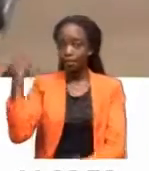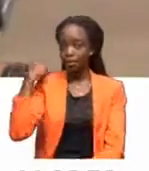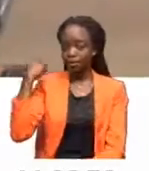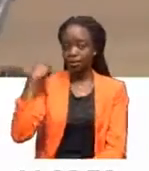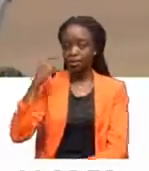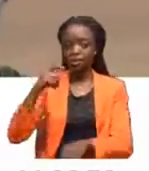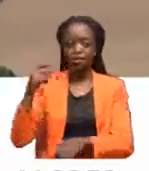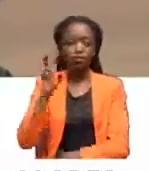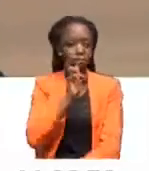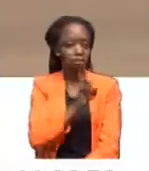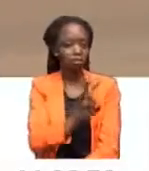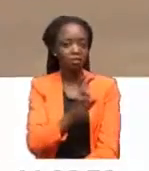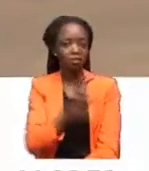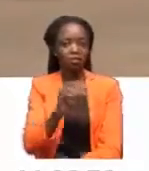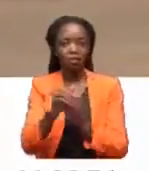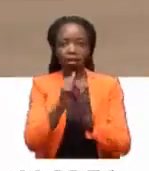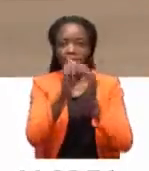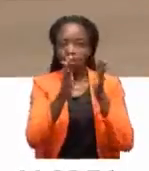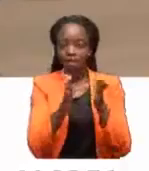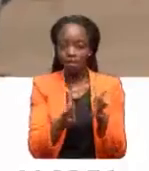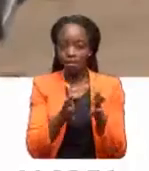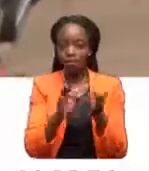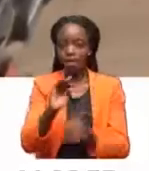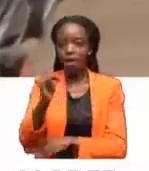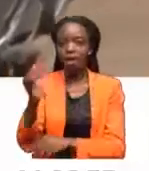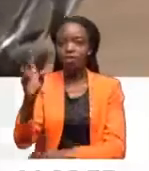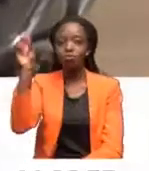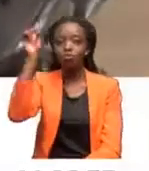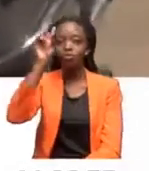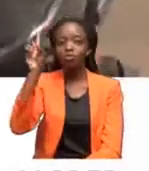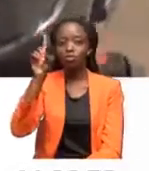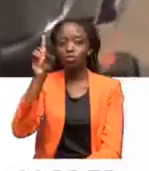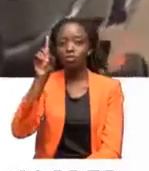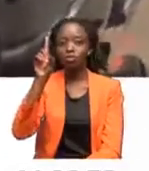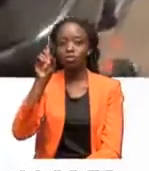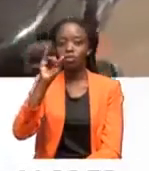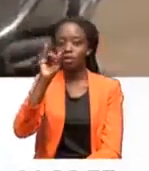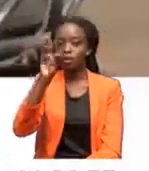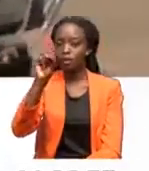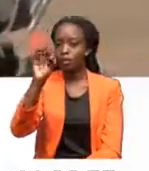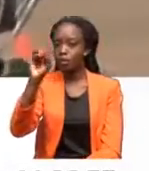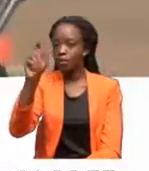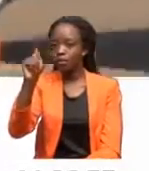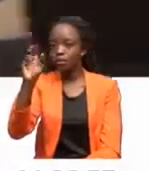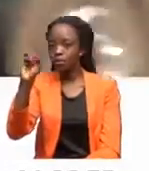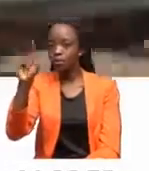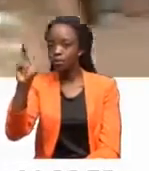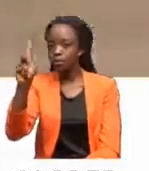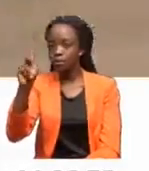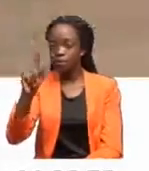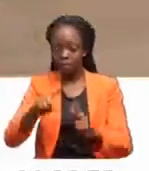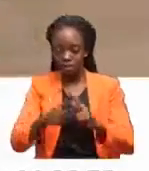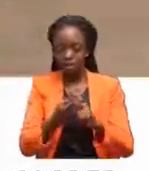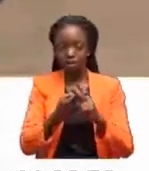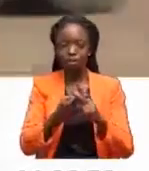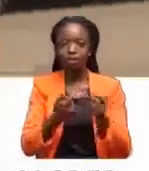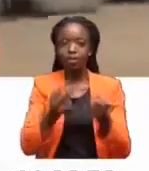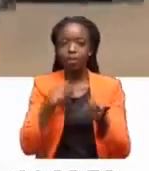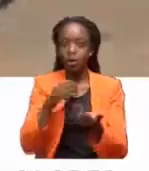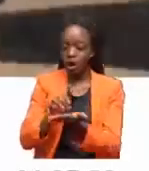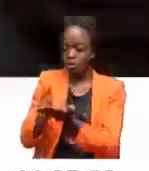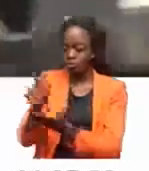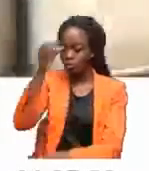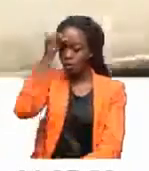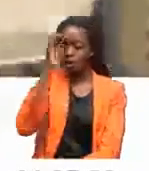kuona kiongozi wa chache katika bunge la kaunti la Nairobi imotoka akiweza pia kuongoza mchakato mzima wa kutaka kumngatua gavana wa